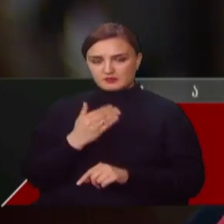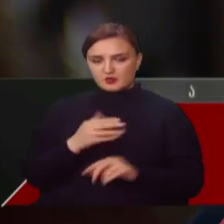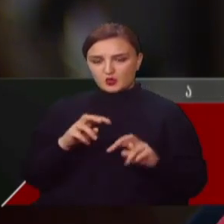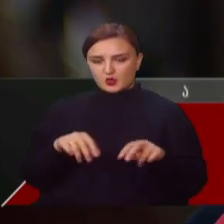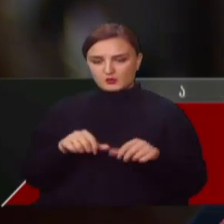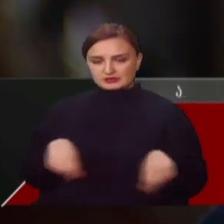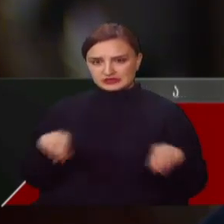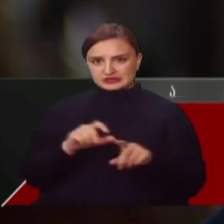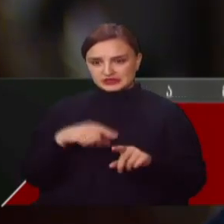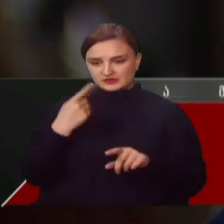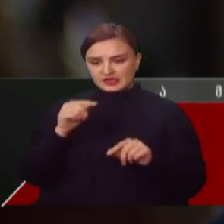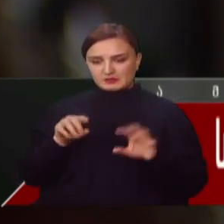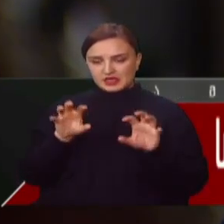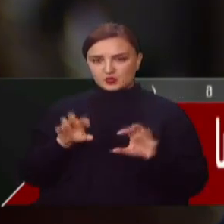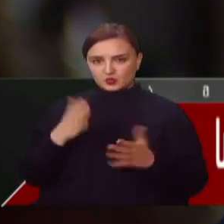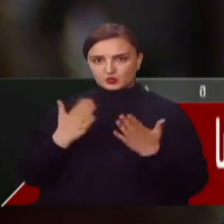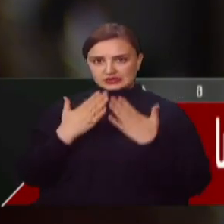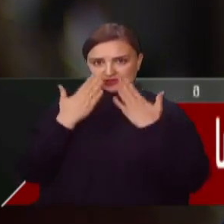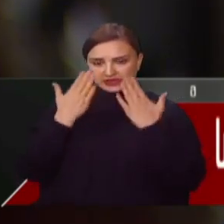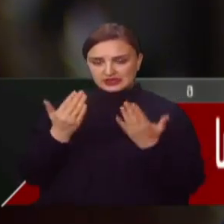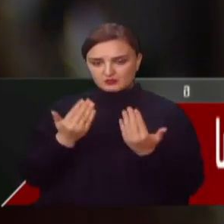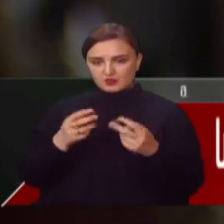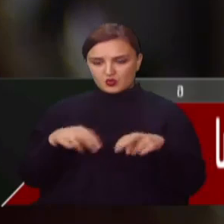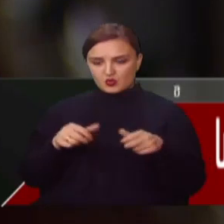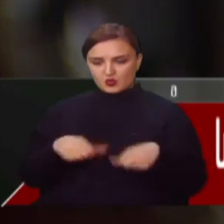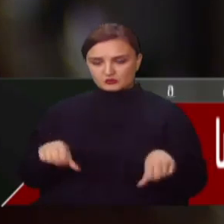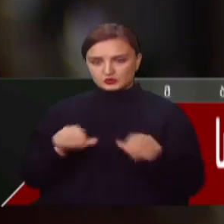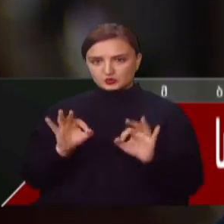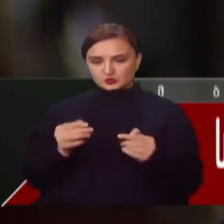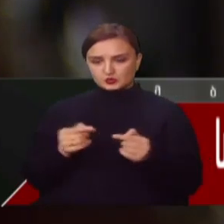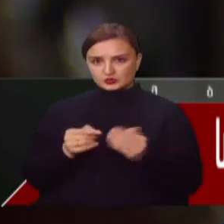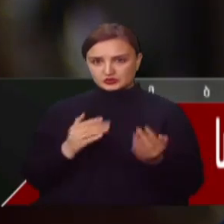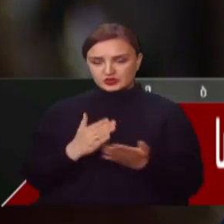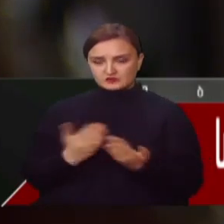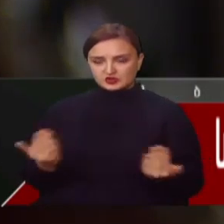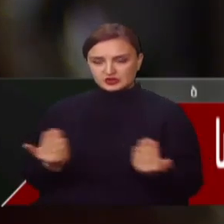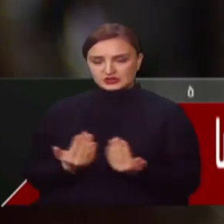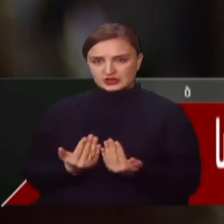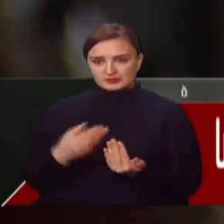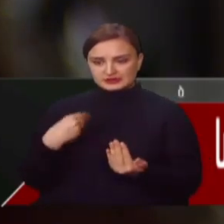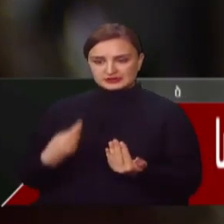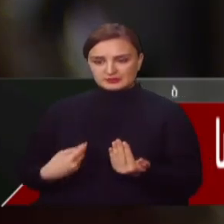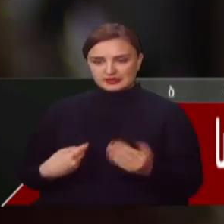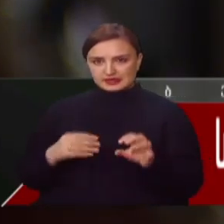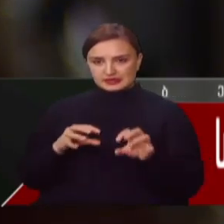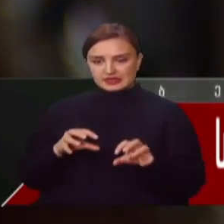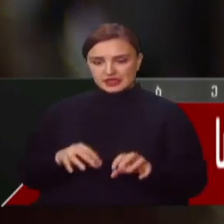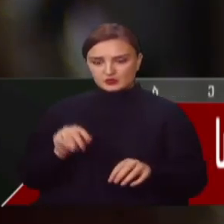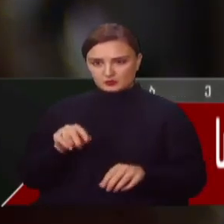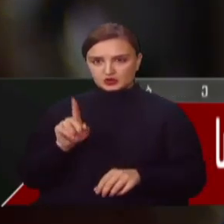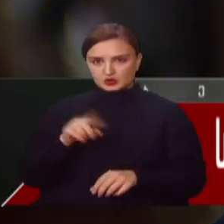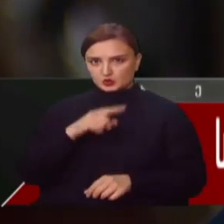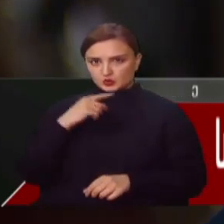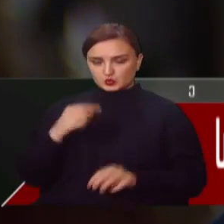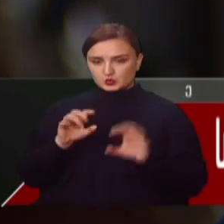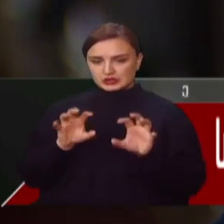კომისიამ, რომ ამ კანონს და თუ წაიკითხავთ ვენეციის კომისიას, უბრალოდ ვენეციის კომისიას აქვს შედარება ამ საფრანგეთის კანონთან, მათ შორის ამ